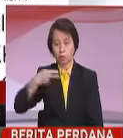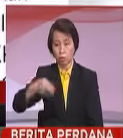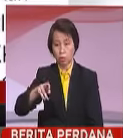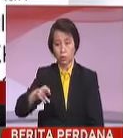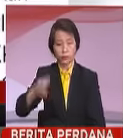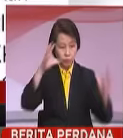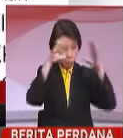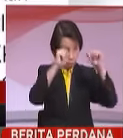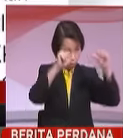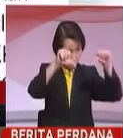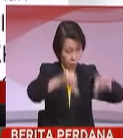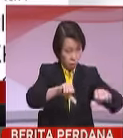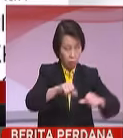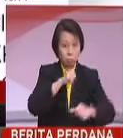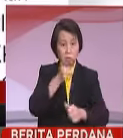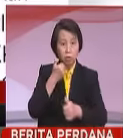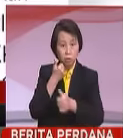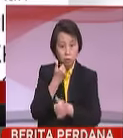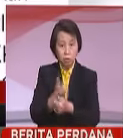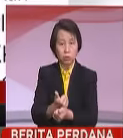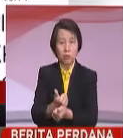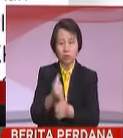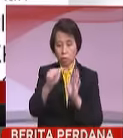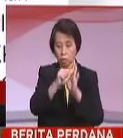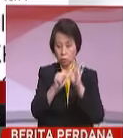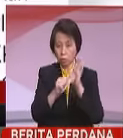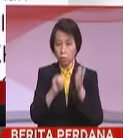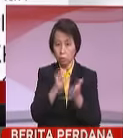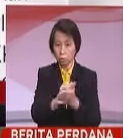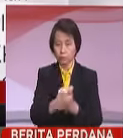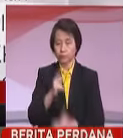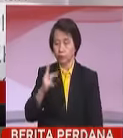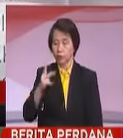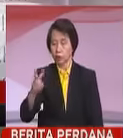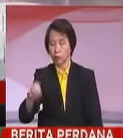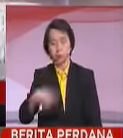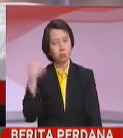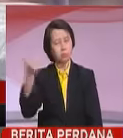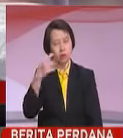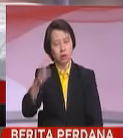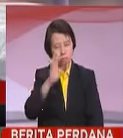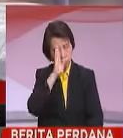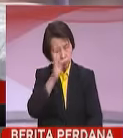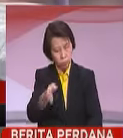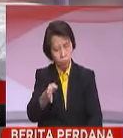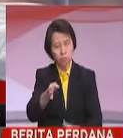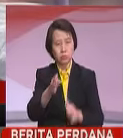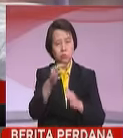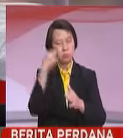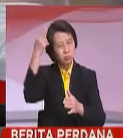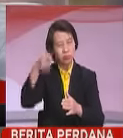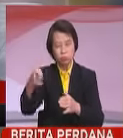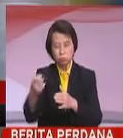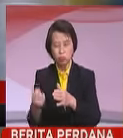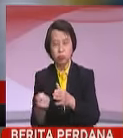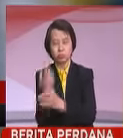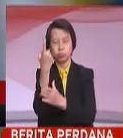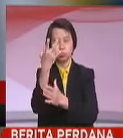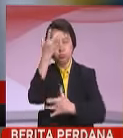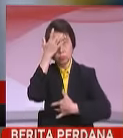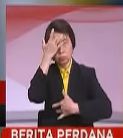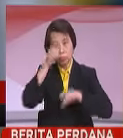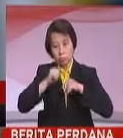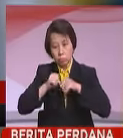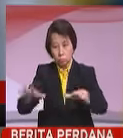yang gagal mematuhi ketetapan akta tersebut. Tambahnya, KKM sering menekankan beberapa faktor penyumbang kepada penularan penyakit